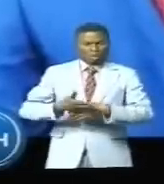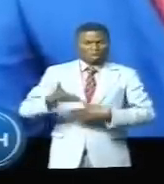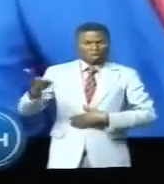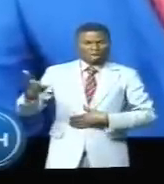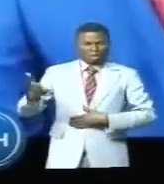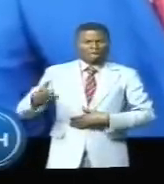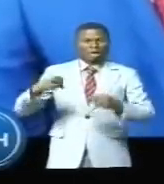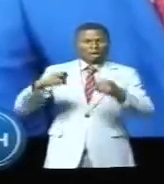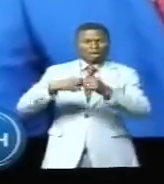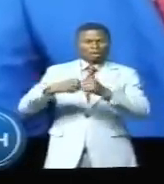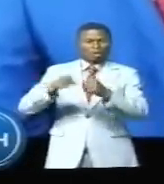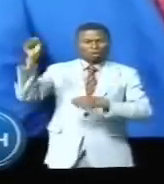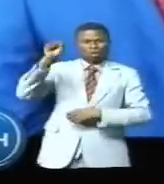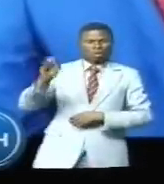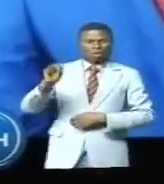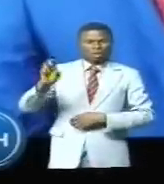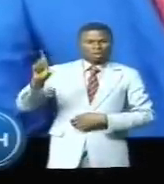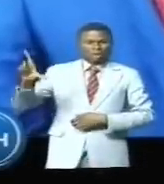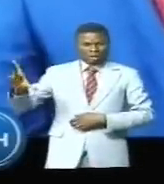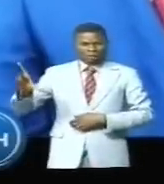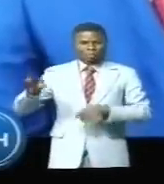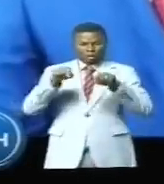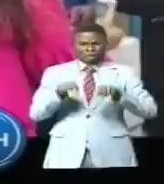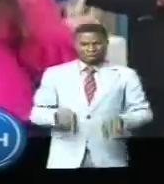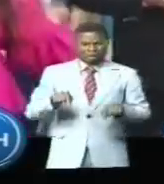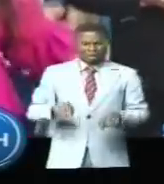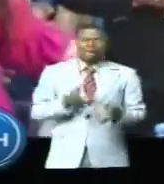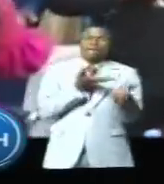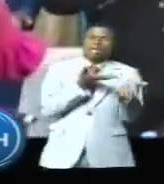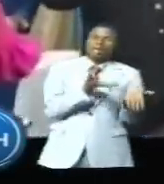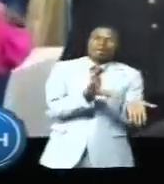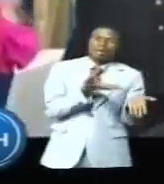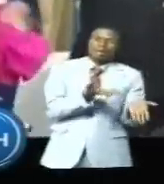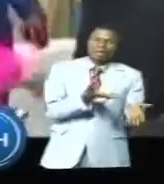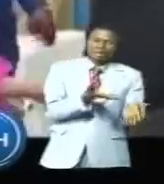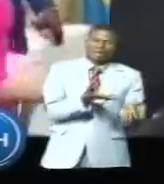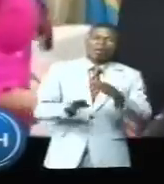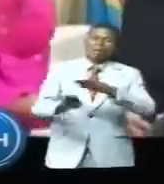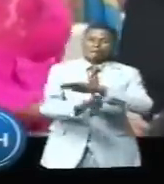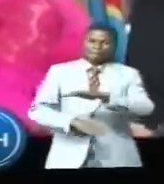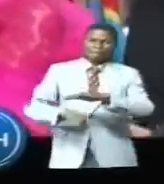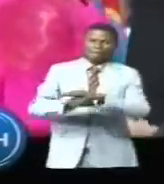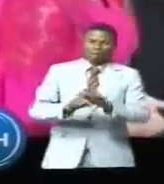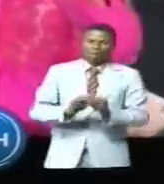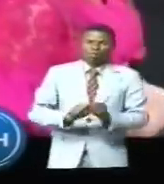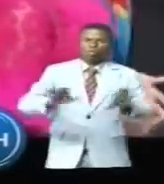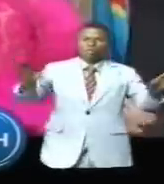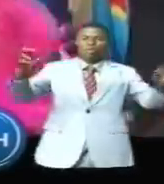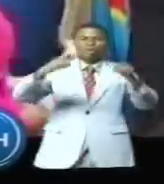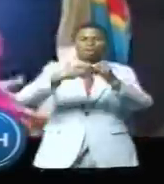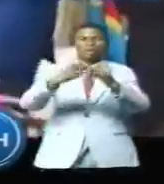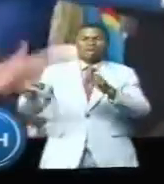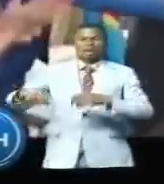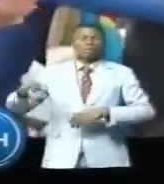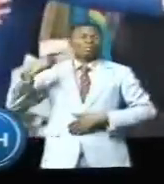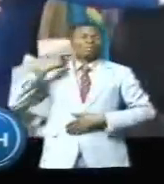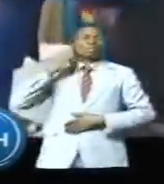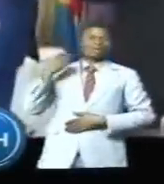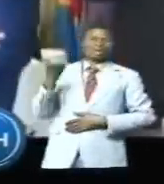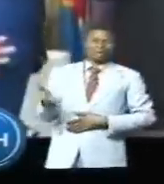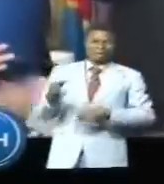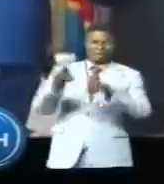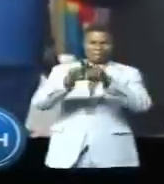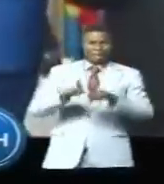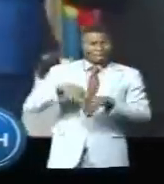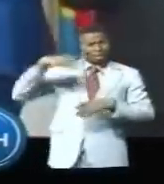à la SNEL et qui aujourd'hui servira de base pour électrifier la province du Kwango et